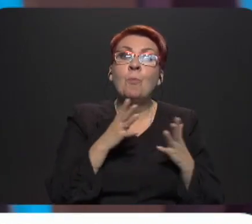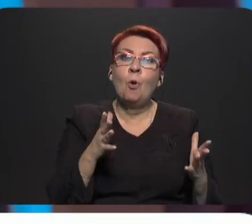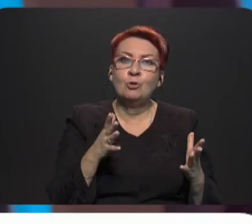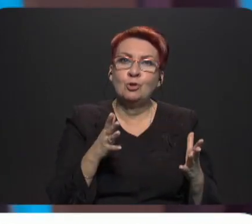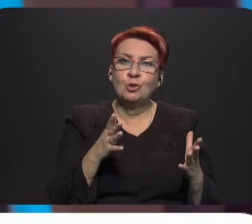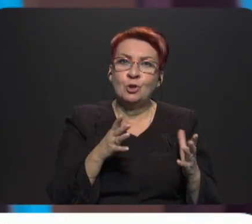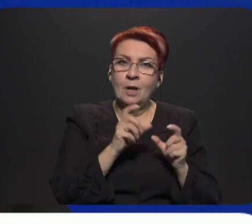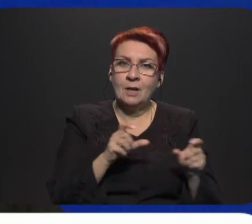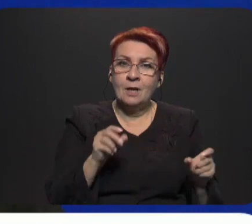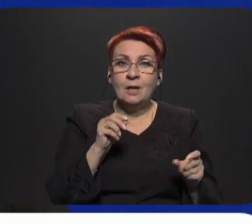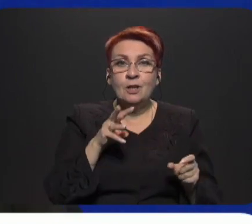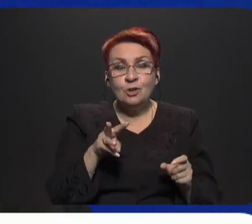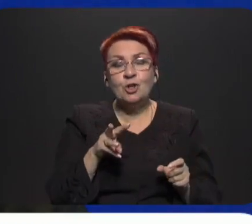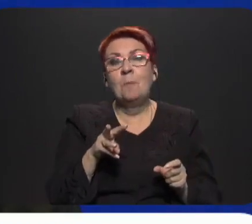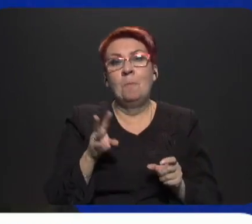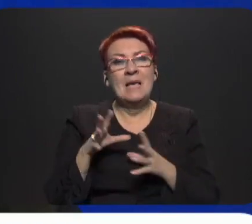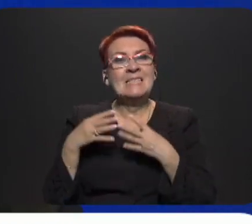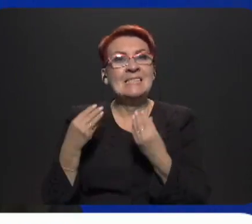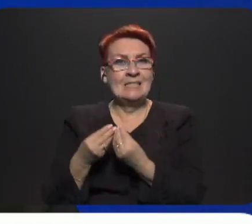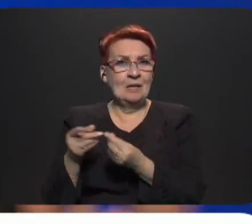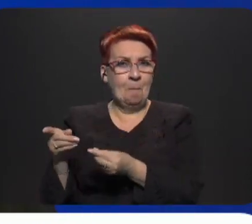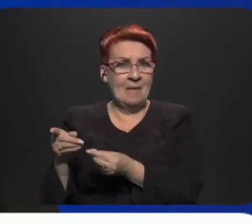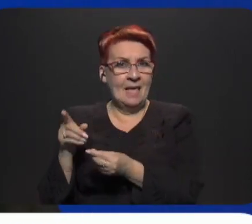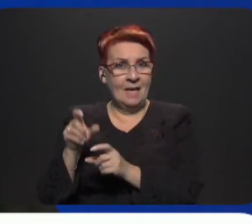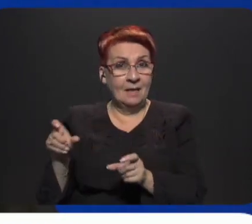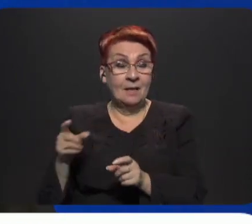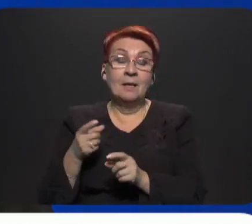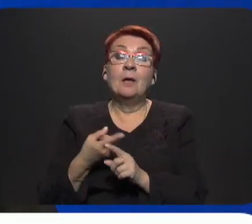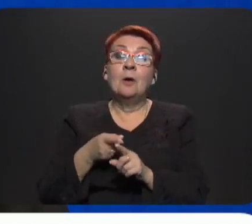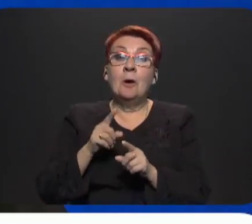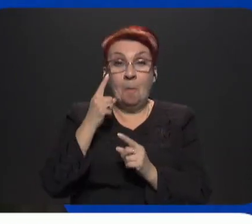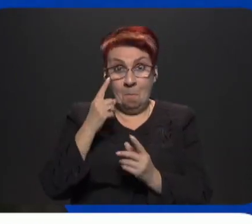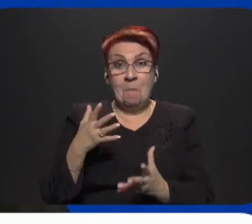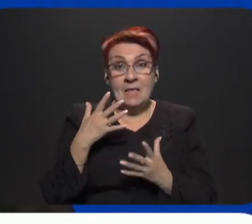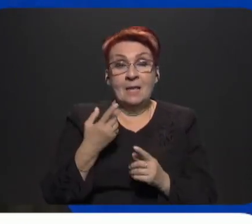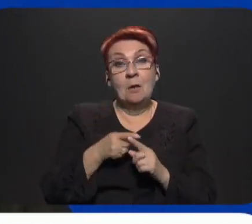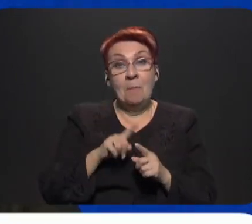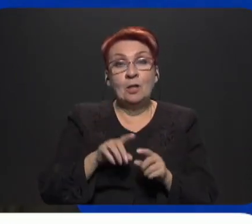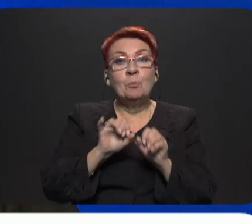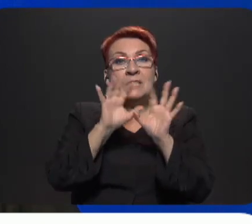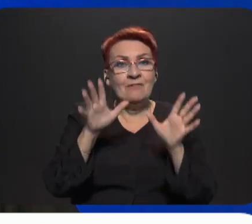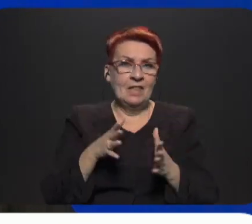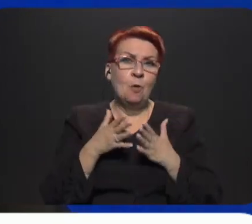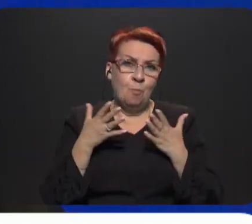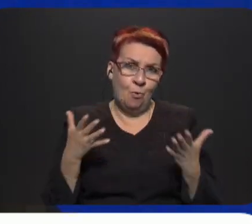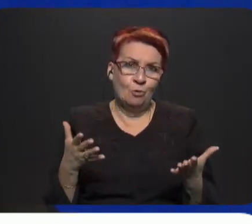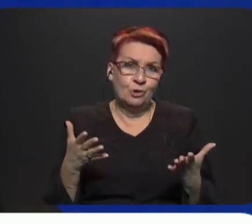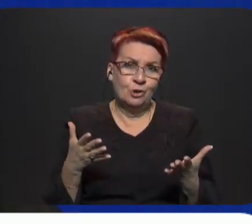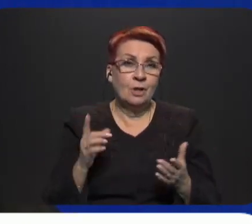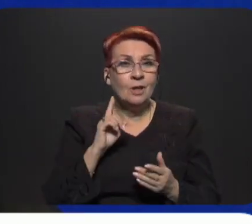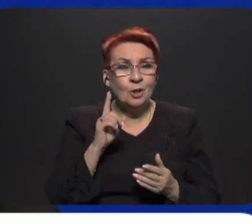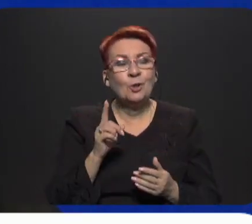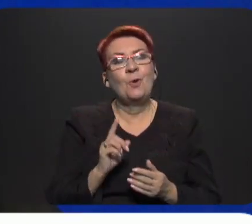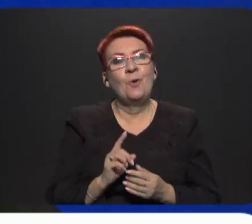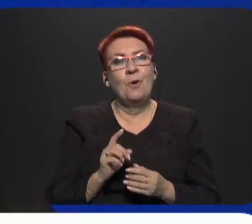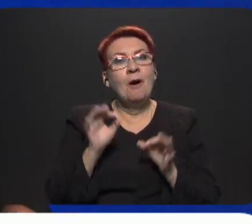среди семейных. И это понятно. И поэтому святых одиноких просто больше. Но все же в